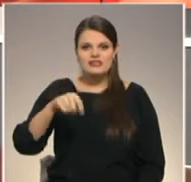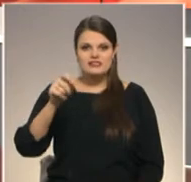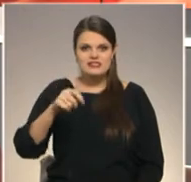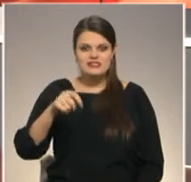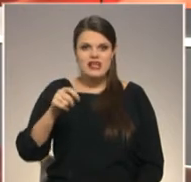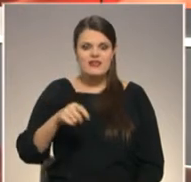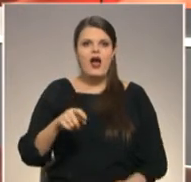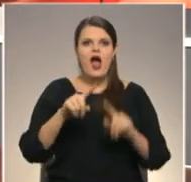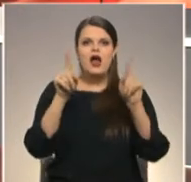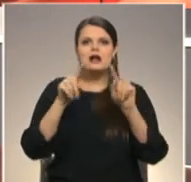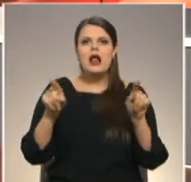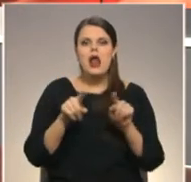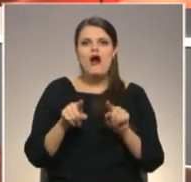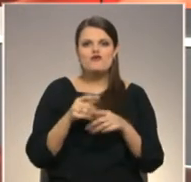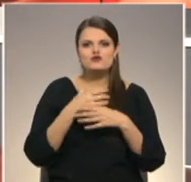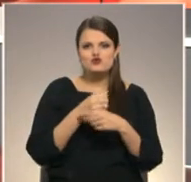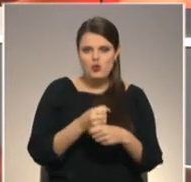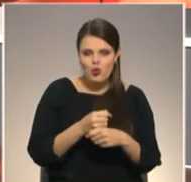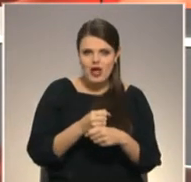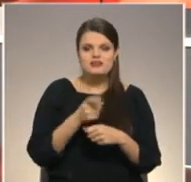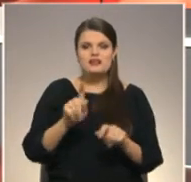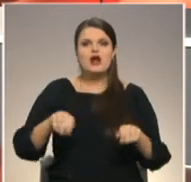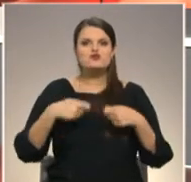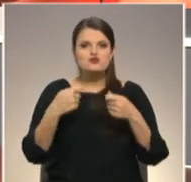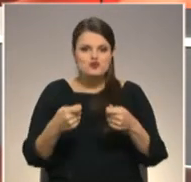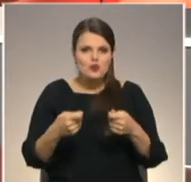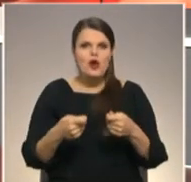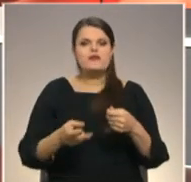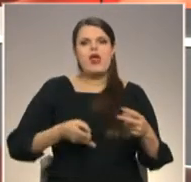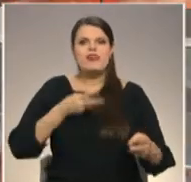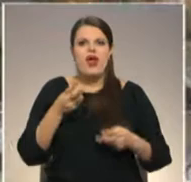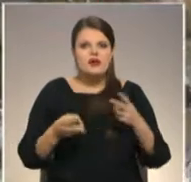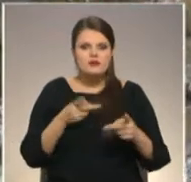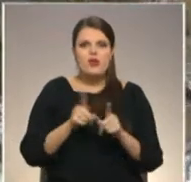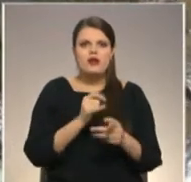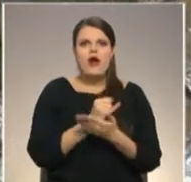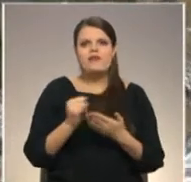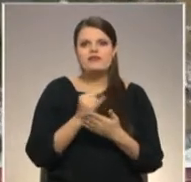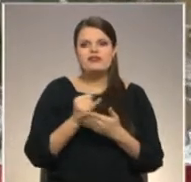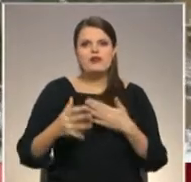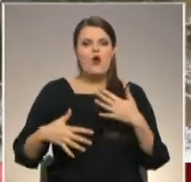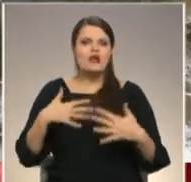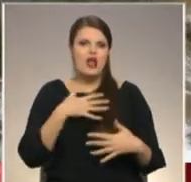kas ne tikai attīra organismu, bet arī doda enerģiju, bet vairāk tālu televīziju.